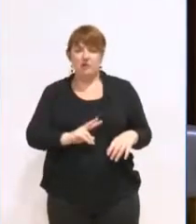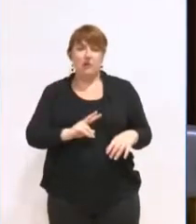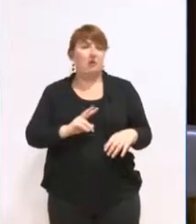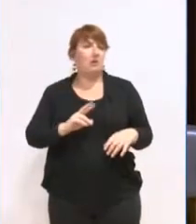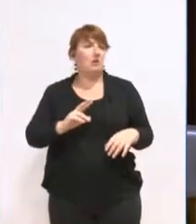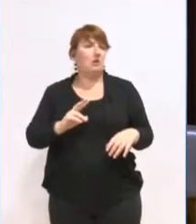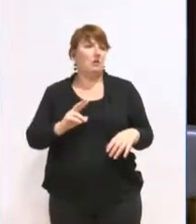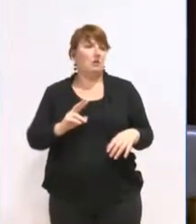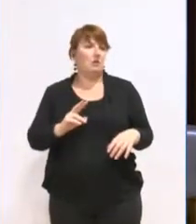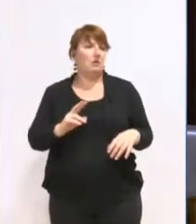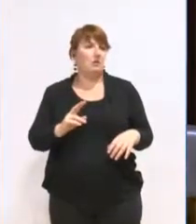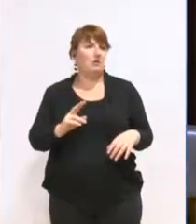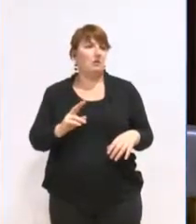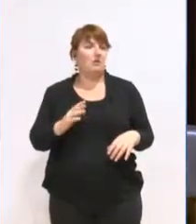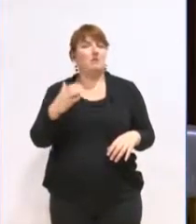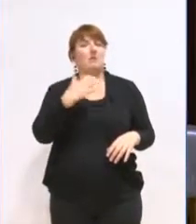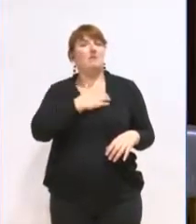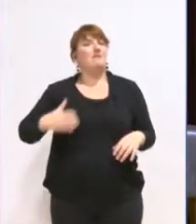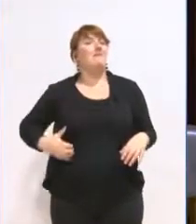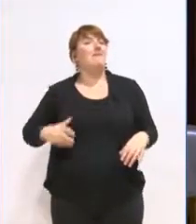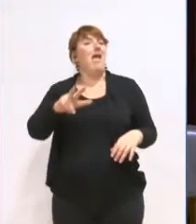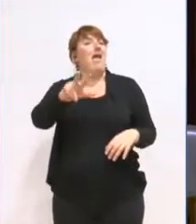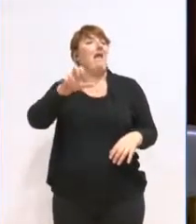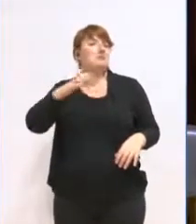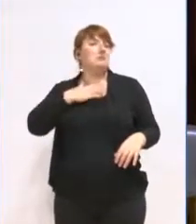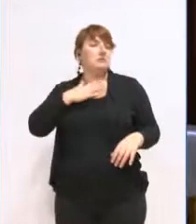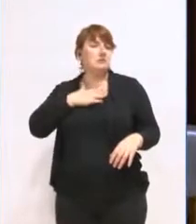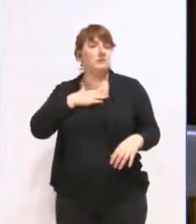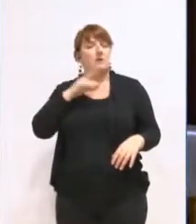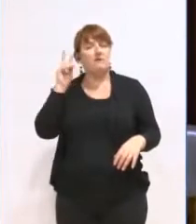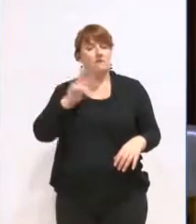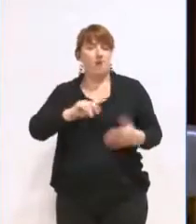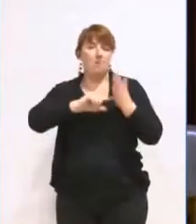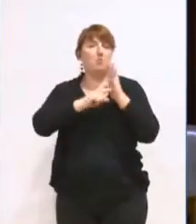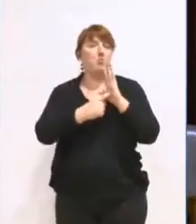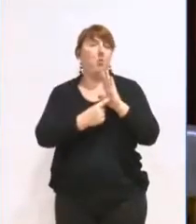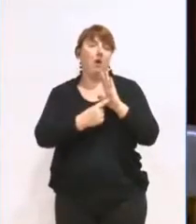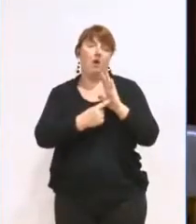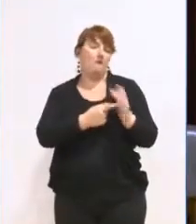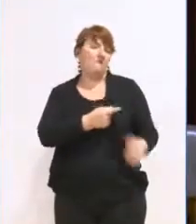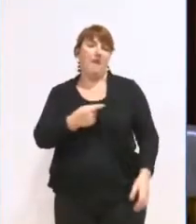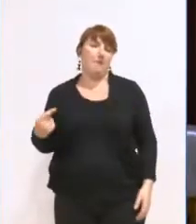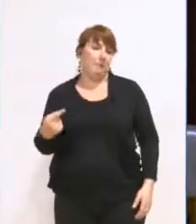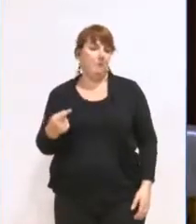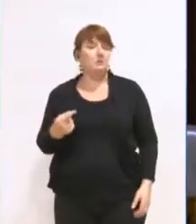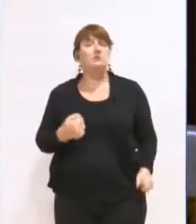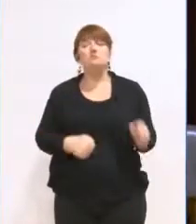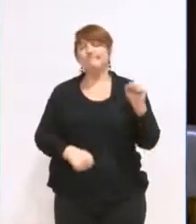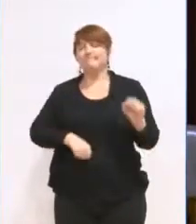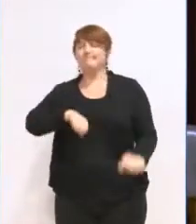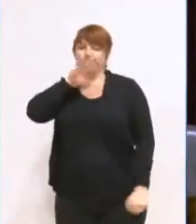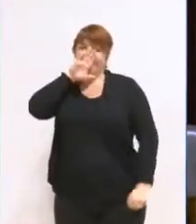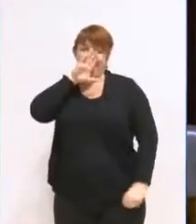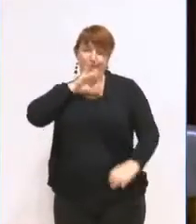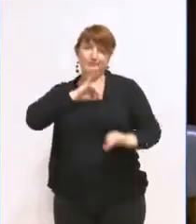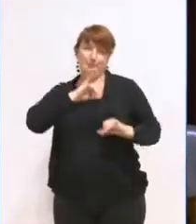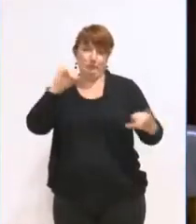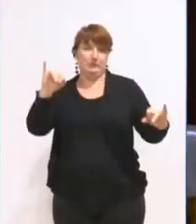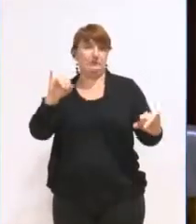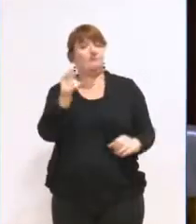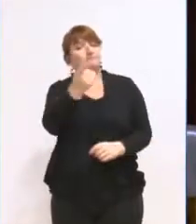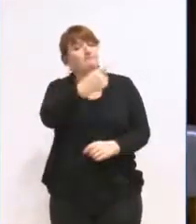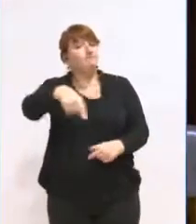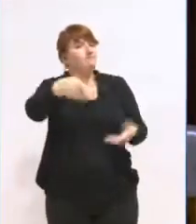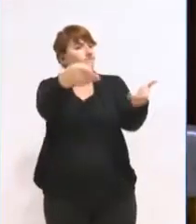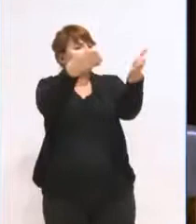points faibles de la municipalité précédente. Il nous a coûté cher. Vous en avez décidé autrement. Je pense